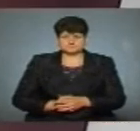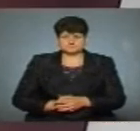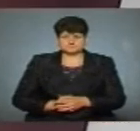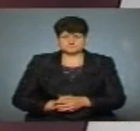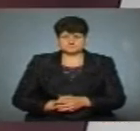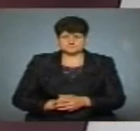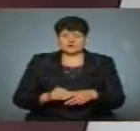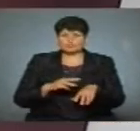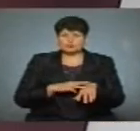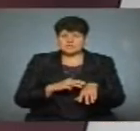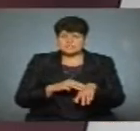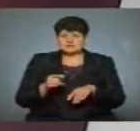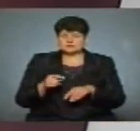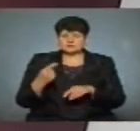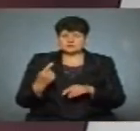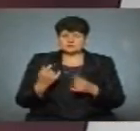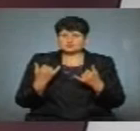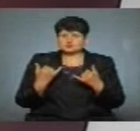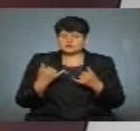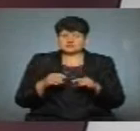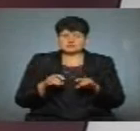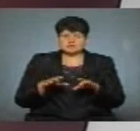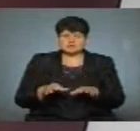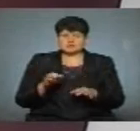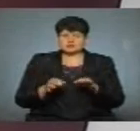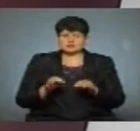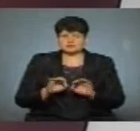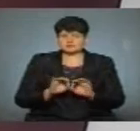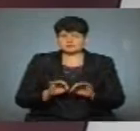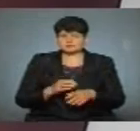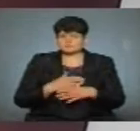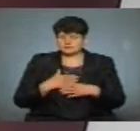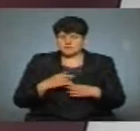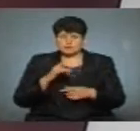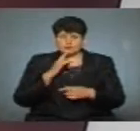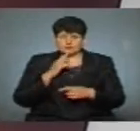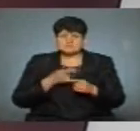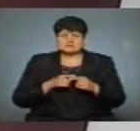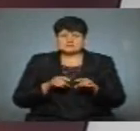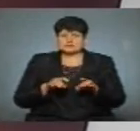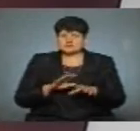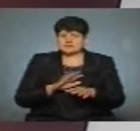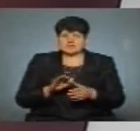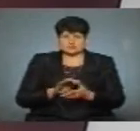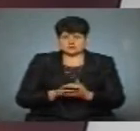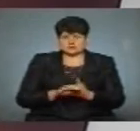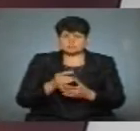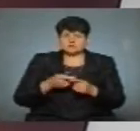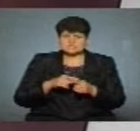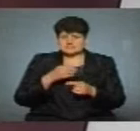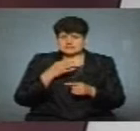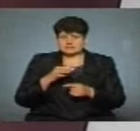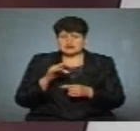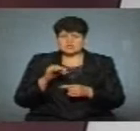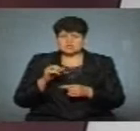В патрульній поліції Тернопільщини сьогоднішнє рішення суду не коментують, оскільки поки що з цим рішенням не ознайомились. Про це нам повідомила